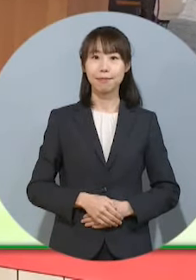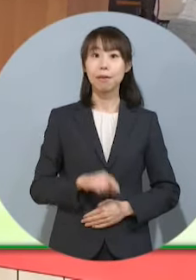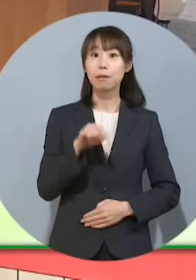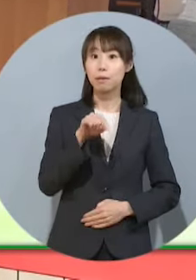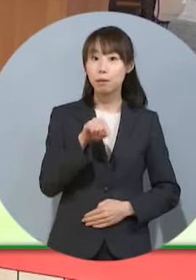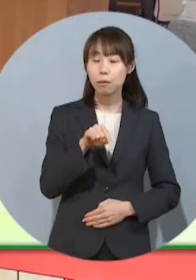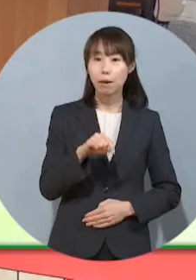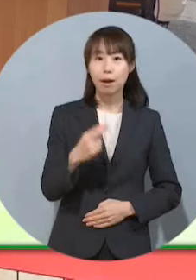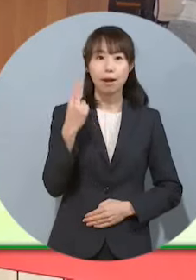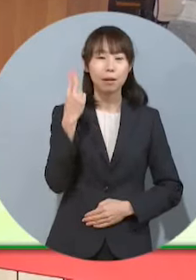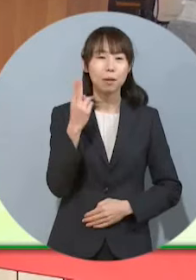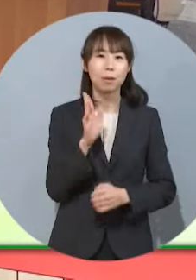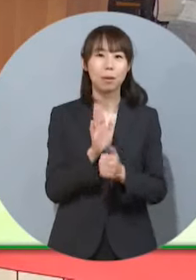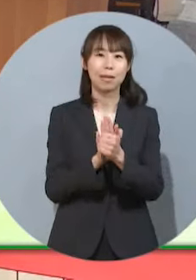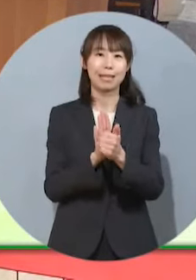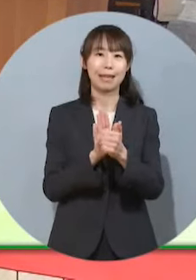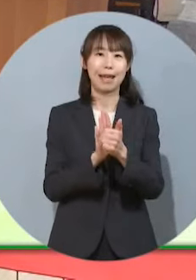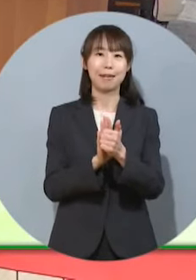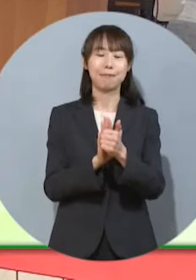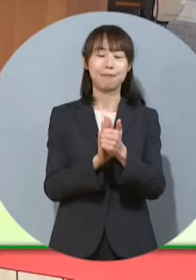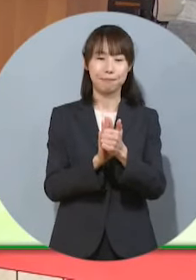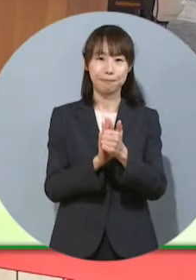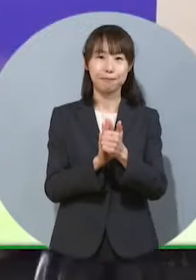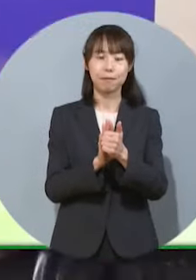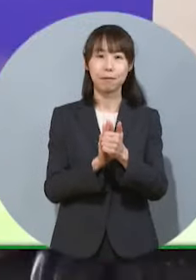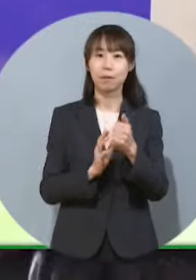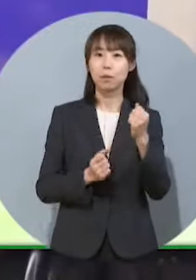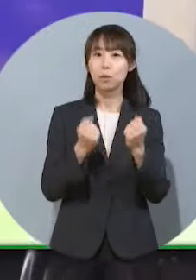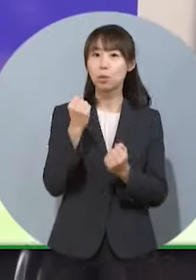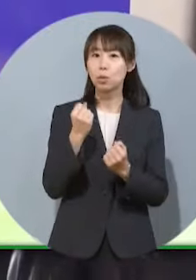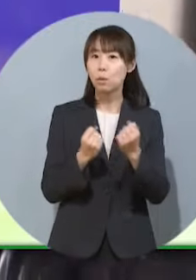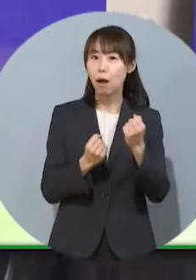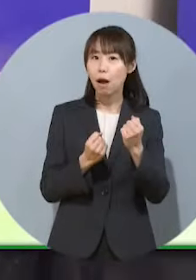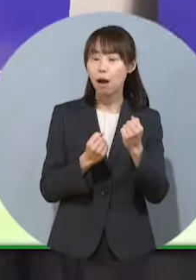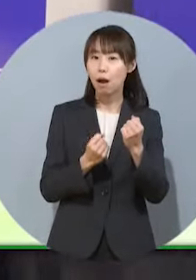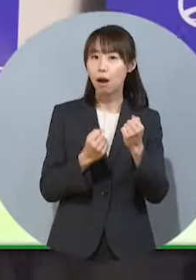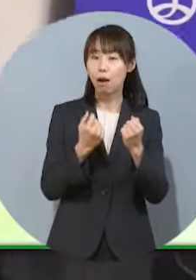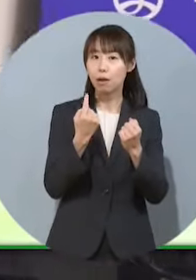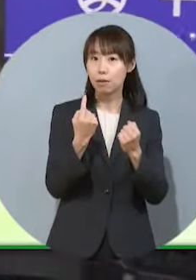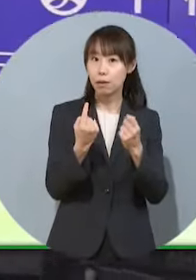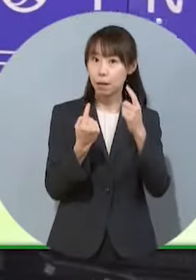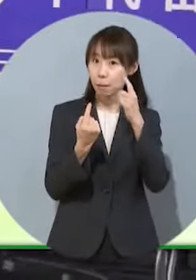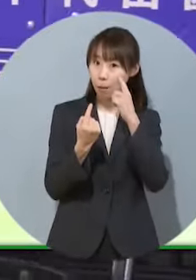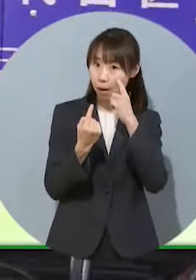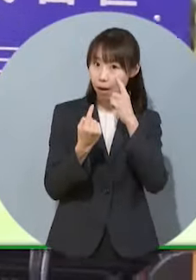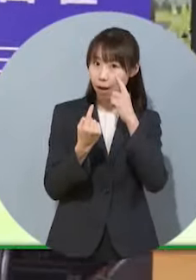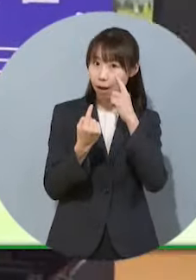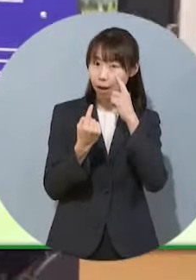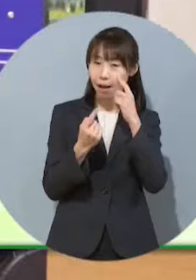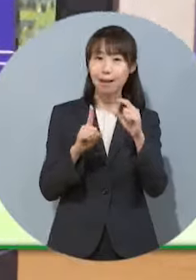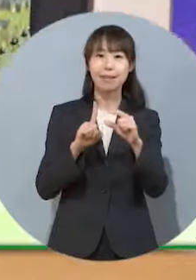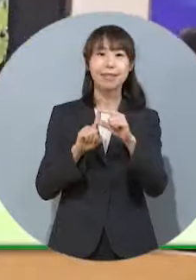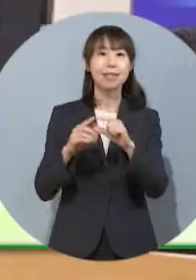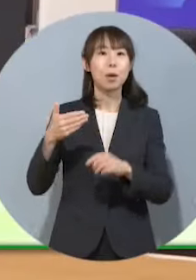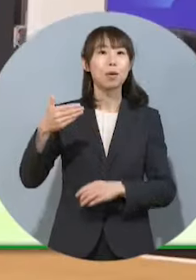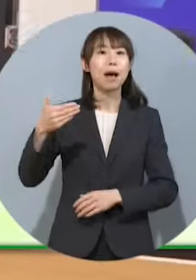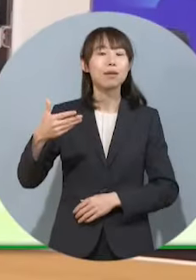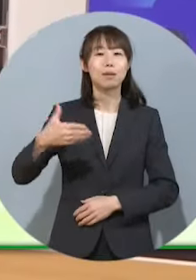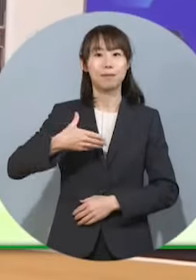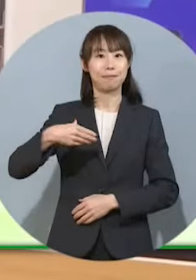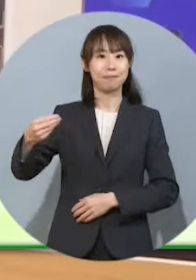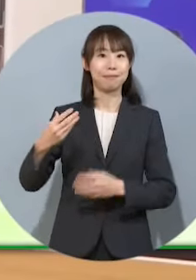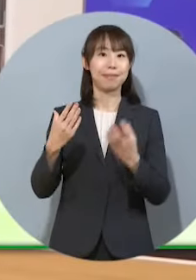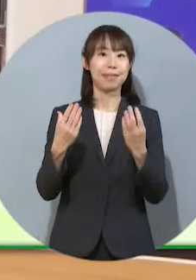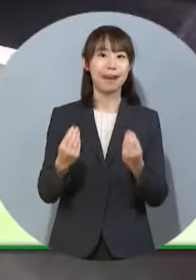都の支援による燃料電池ごみ収集車の導入、1台目は千代田区に納車され